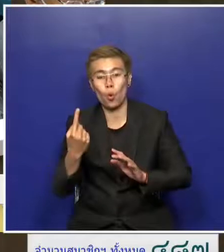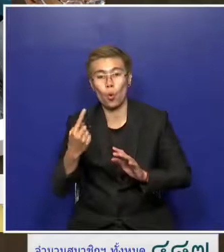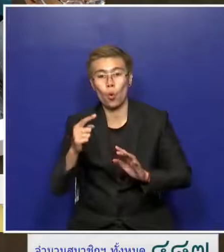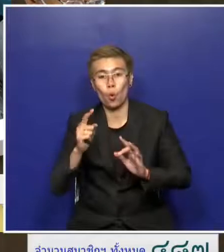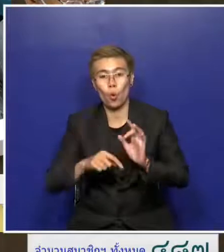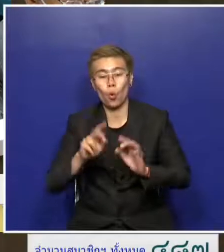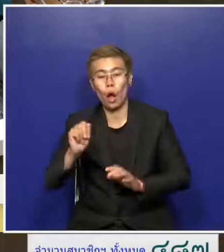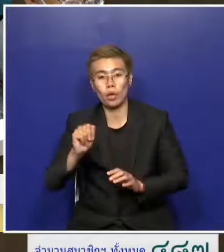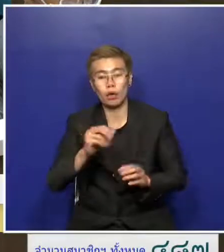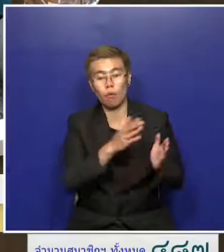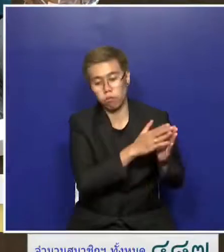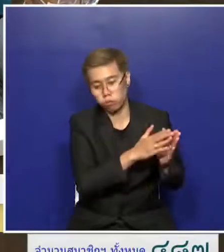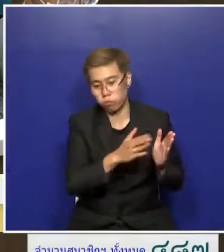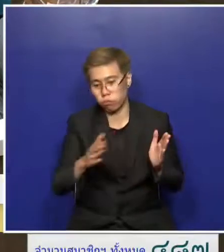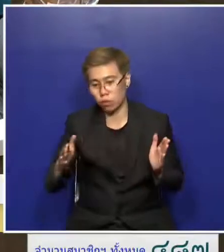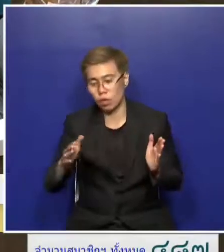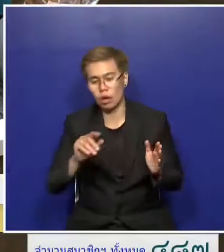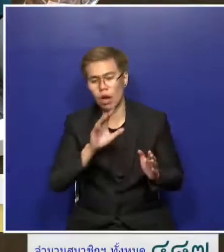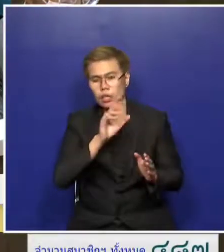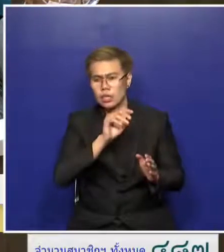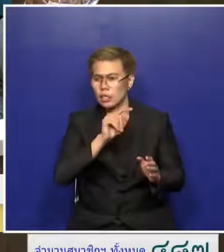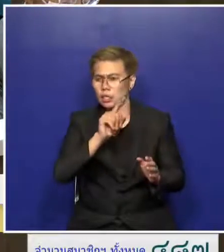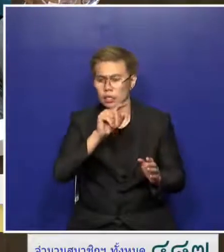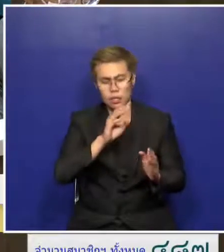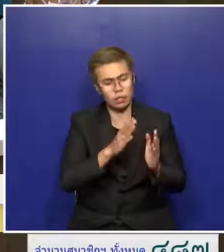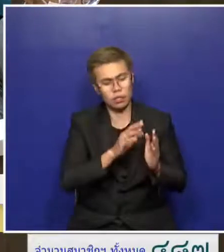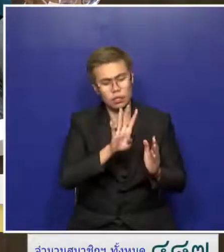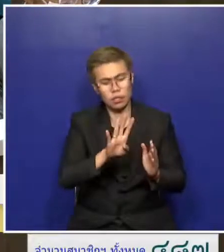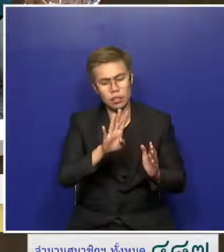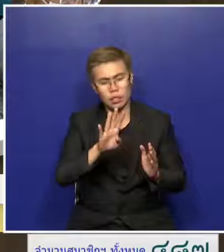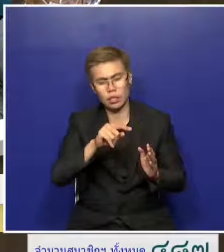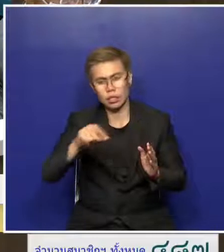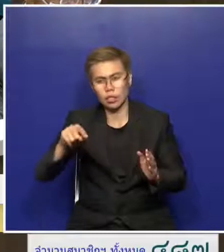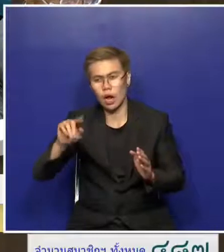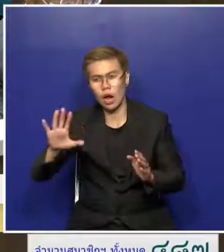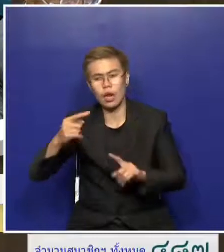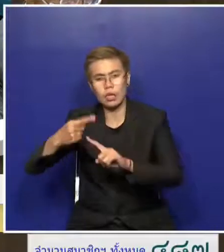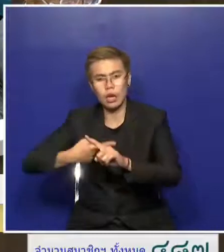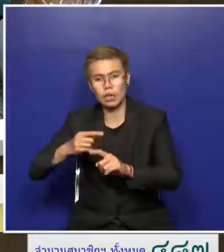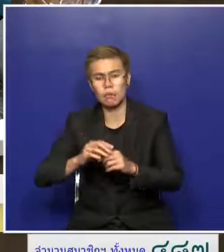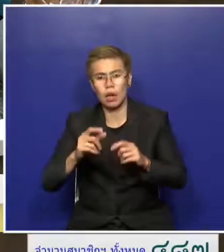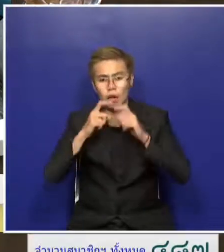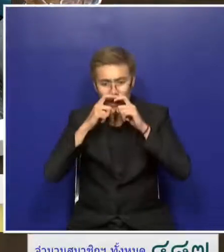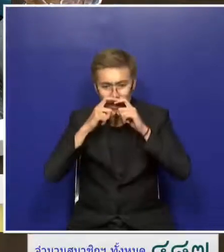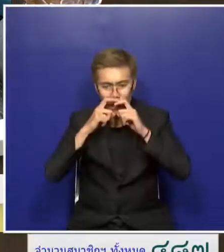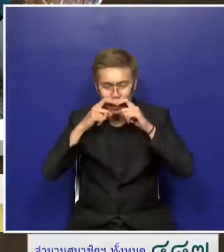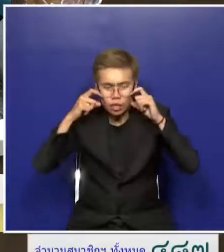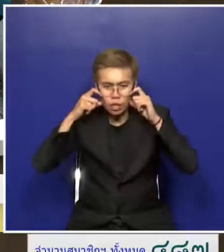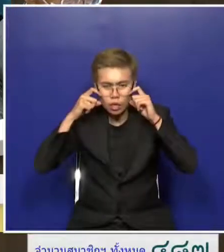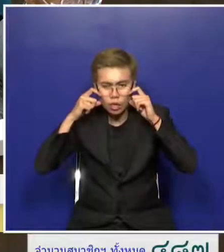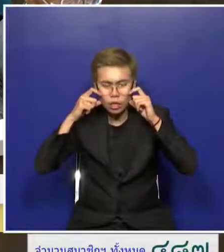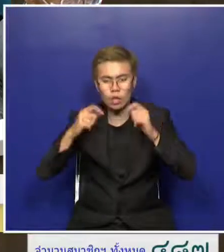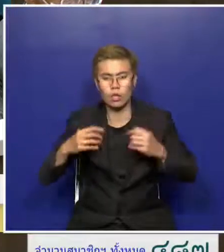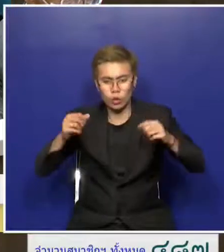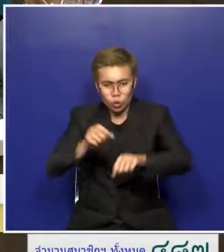ภานี่ก็ 4-5 เดือนตอนนั้ขาดแนไปสมดทุกอย่างไม่วาจะเป็นหน้ากากอนามัยไม่วาจะเป็น PPE